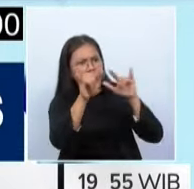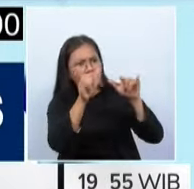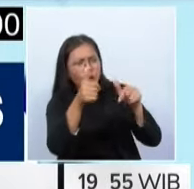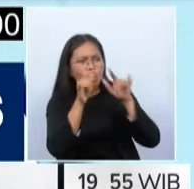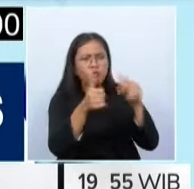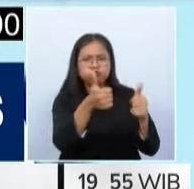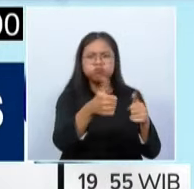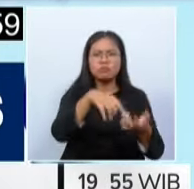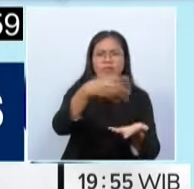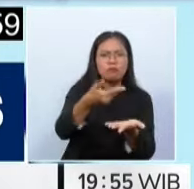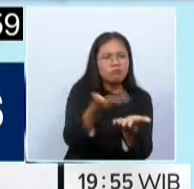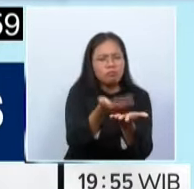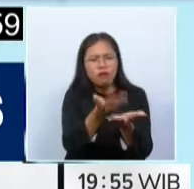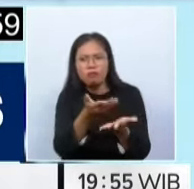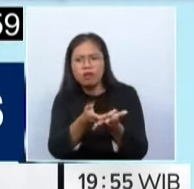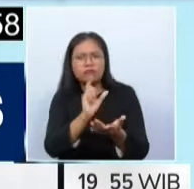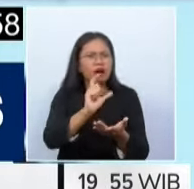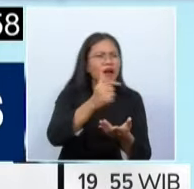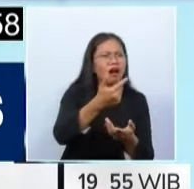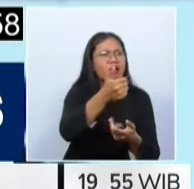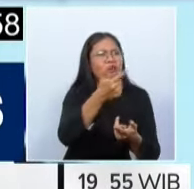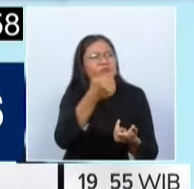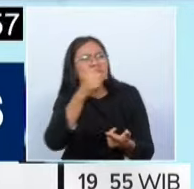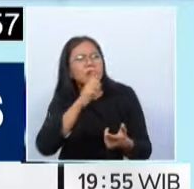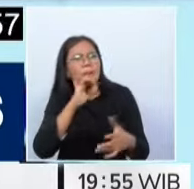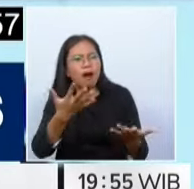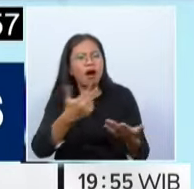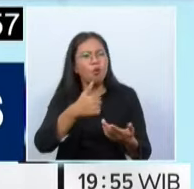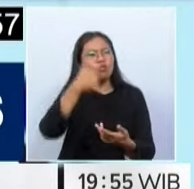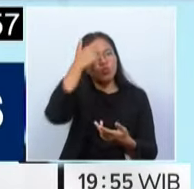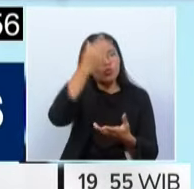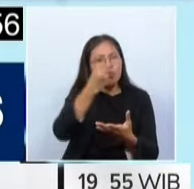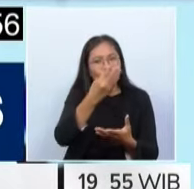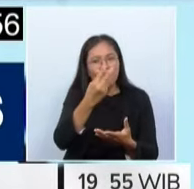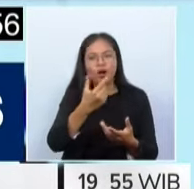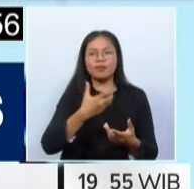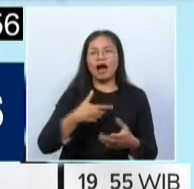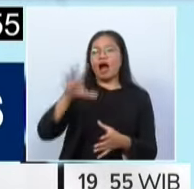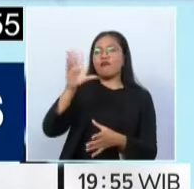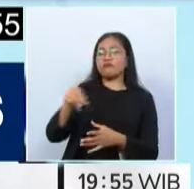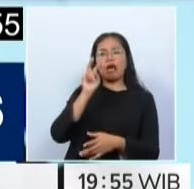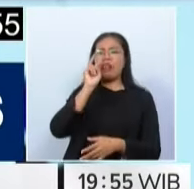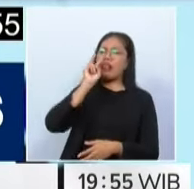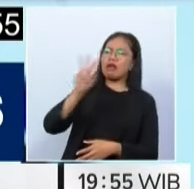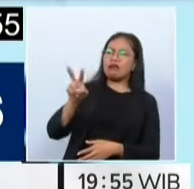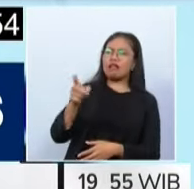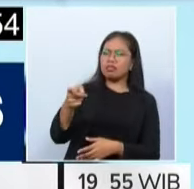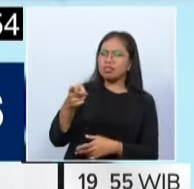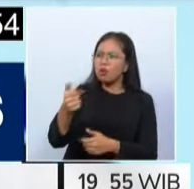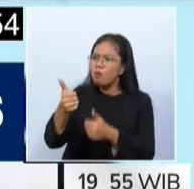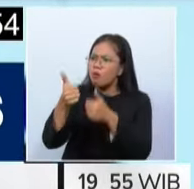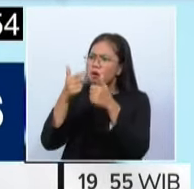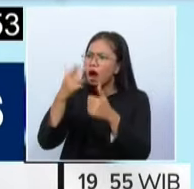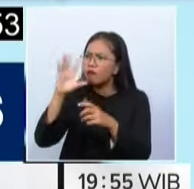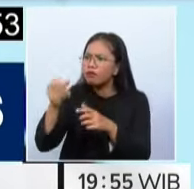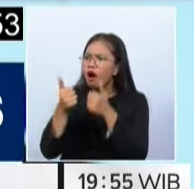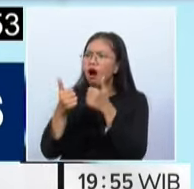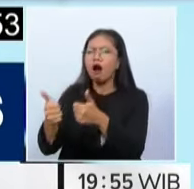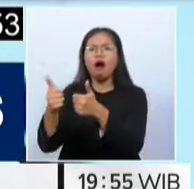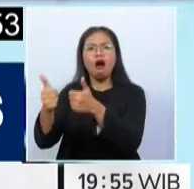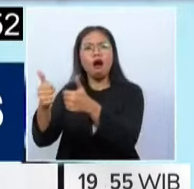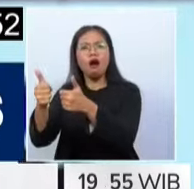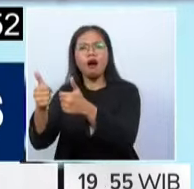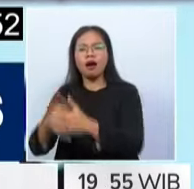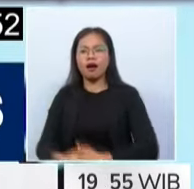minta belajar dari kita karena kita dianggap negara Selatan yang cukup berhasil inflasi